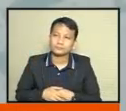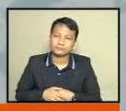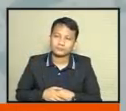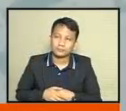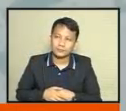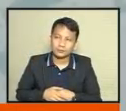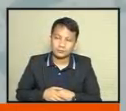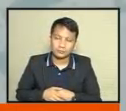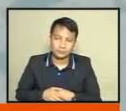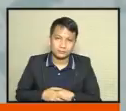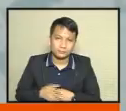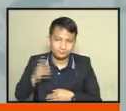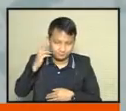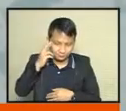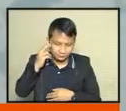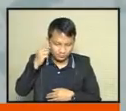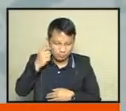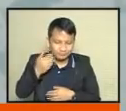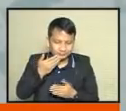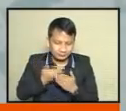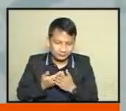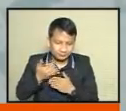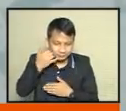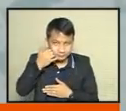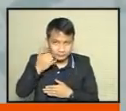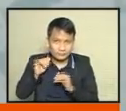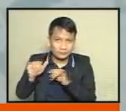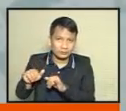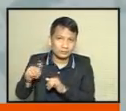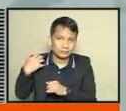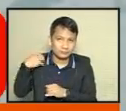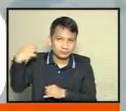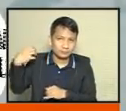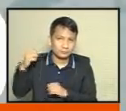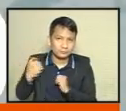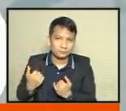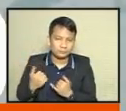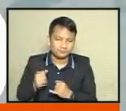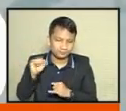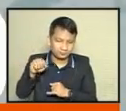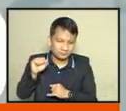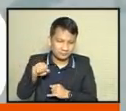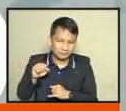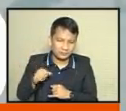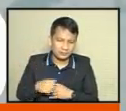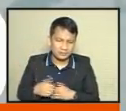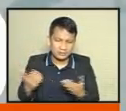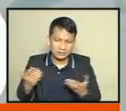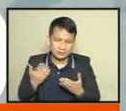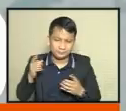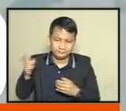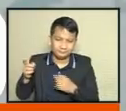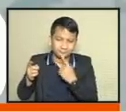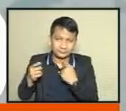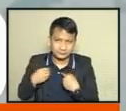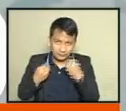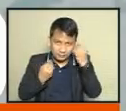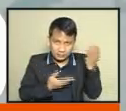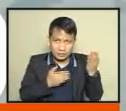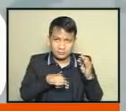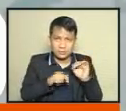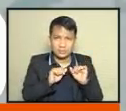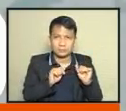Opo, magpaling po, sir. Okay, nandiyan pa rin po kayo sa inyong amo ngayon? Opo. Na iparating nyo na po itong